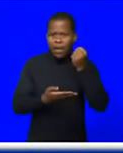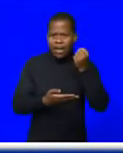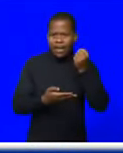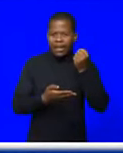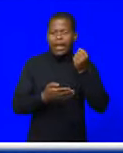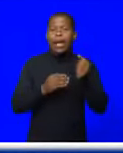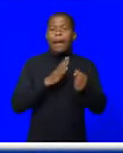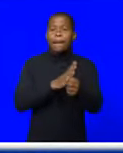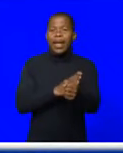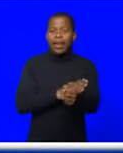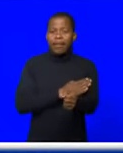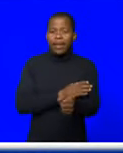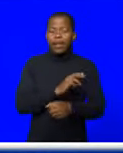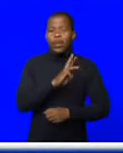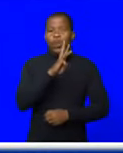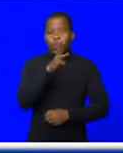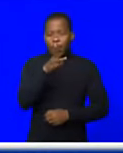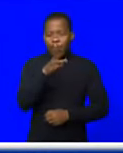ukuthi